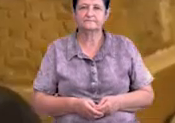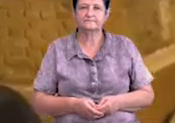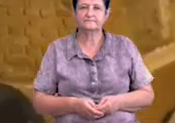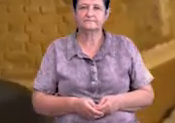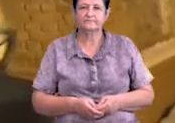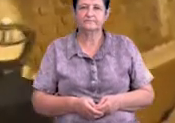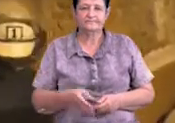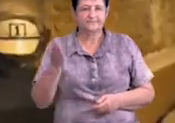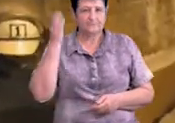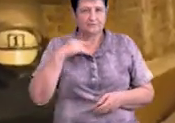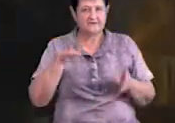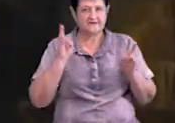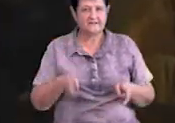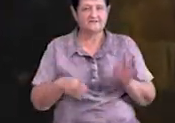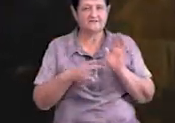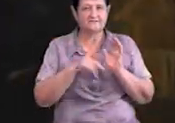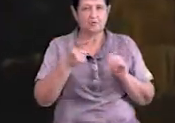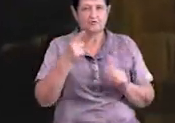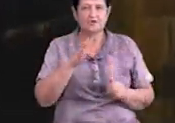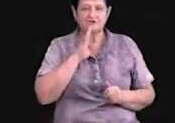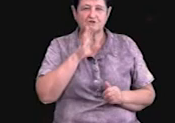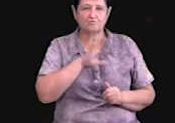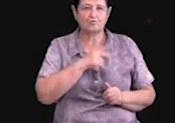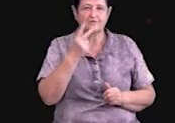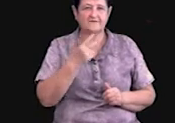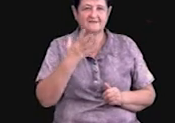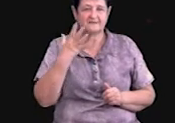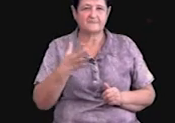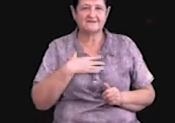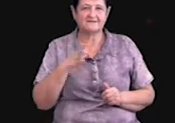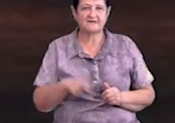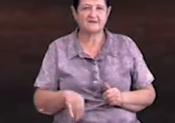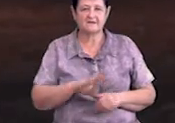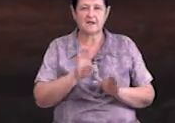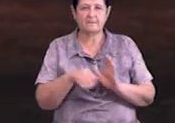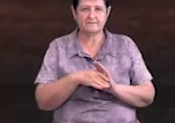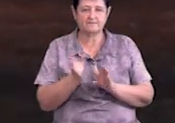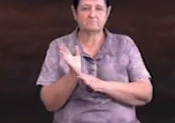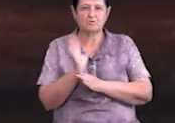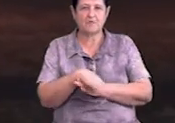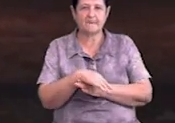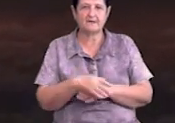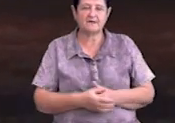Тоді травмувалися семеро. Одна жінка, їй було 25, загинула під уламками.